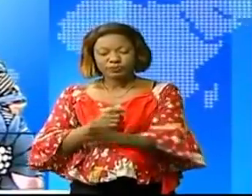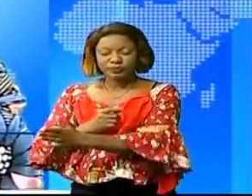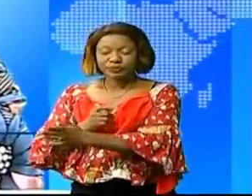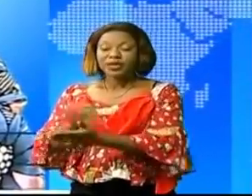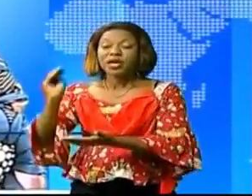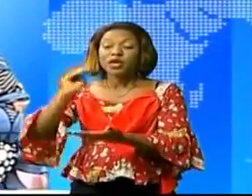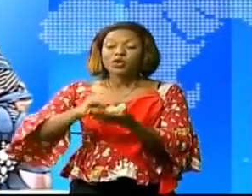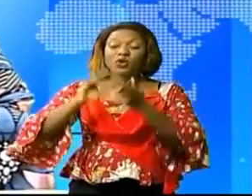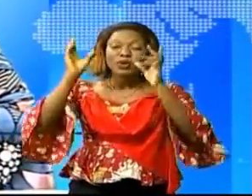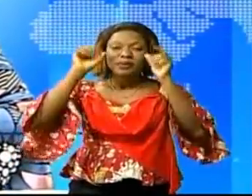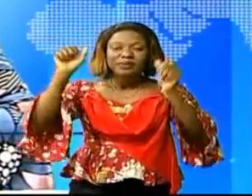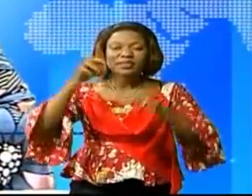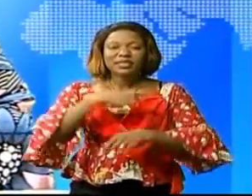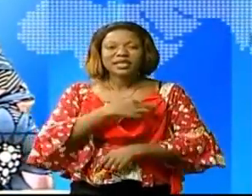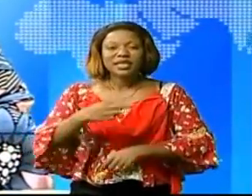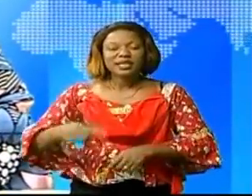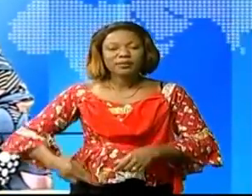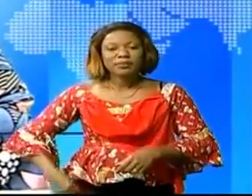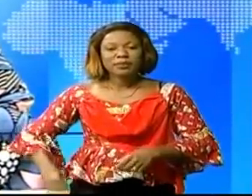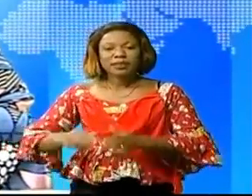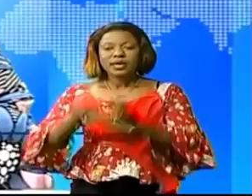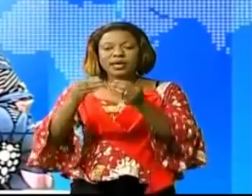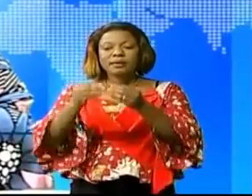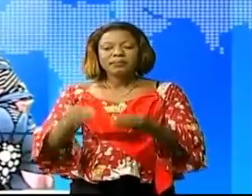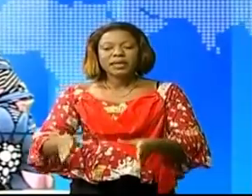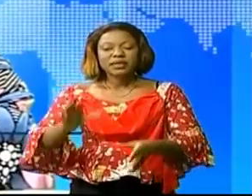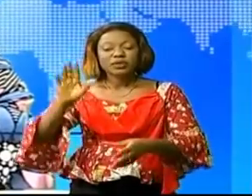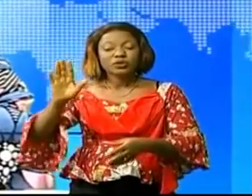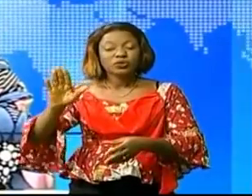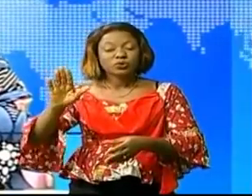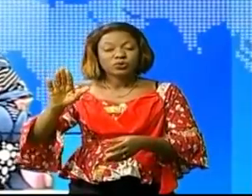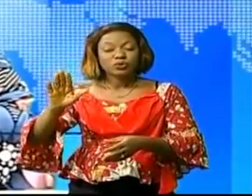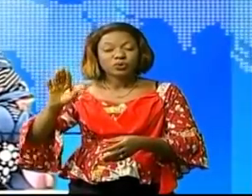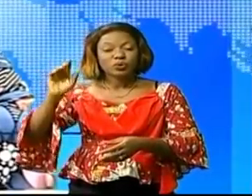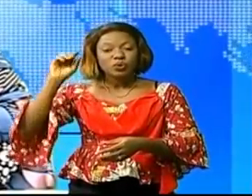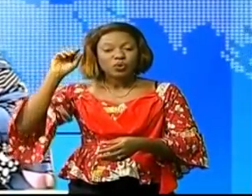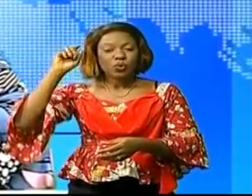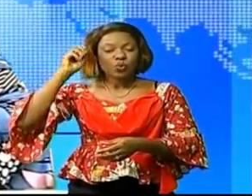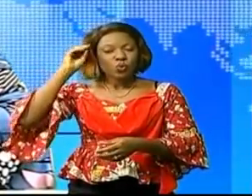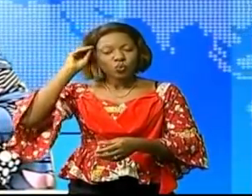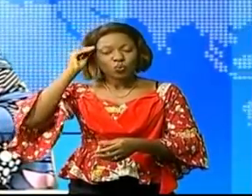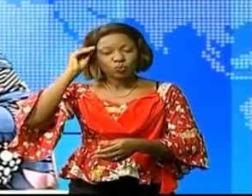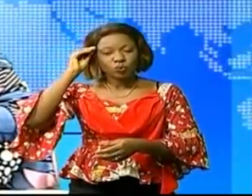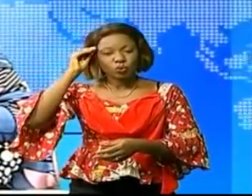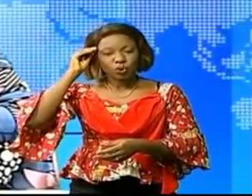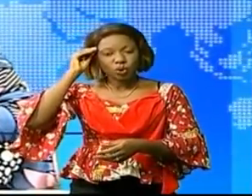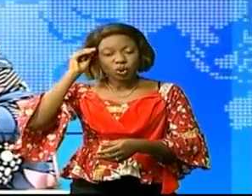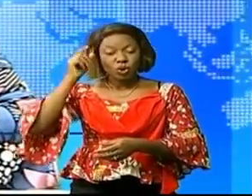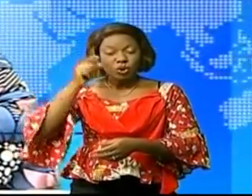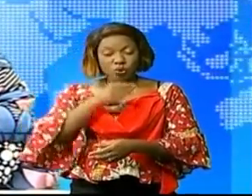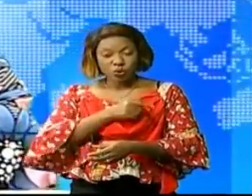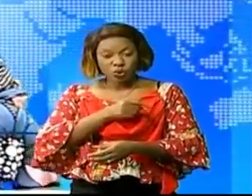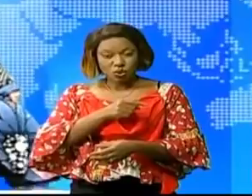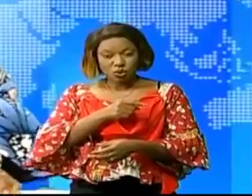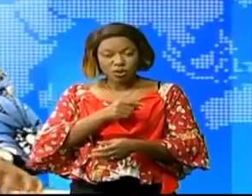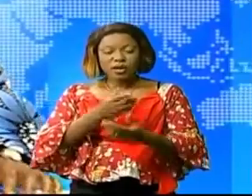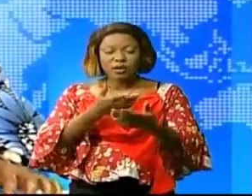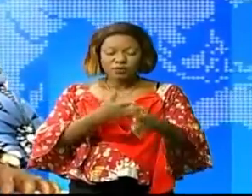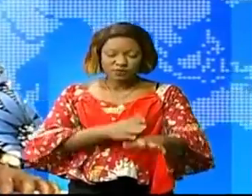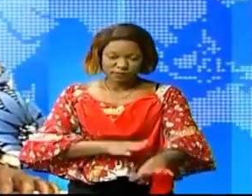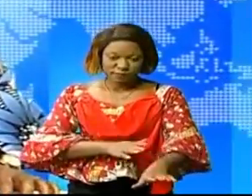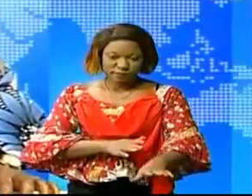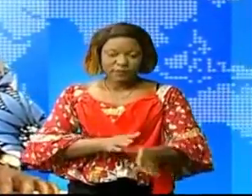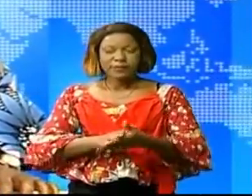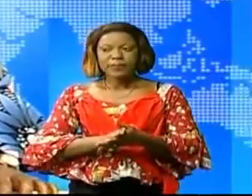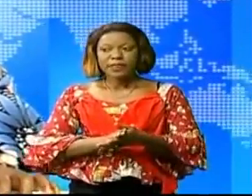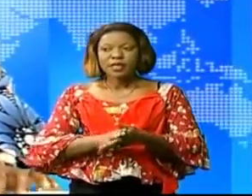le président de la République a perdu un de ses cousins germains. Il s'agit de Cyril Mwenzambié, qui fut